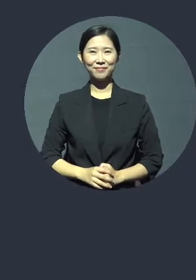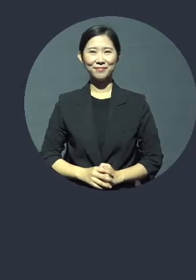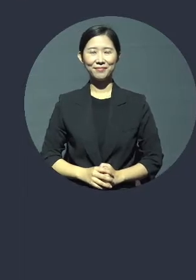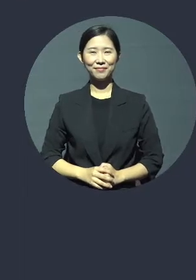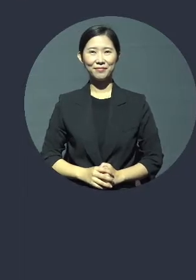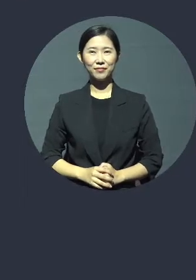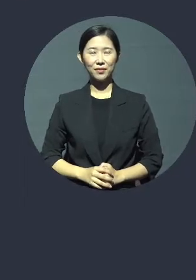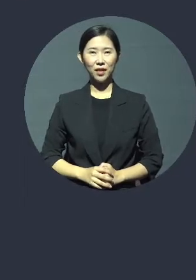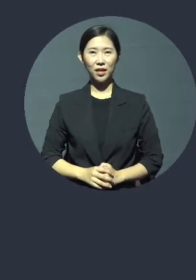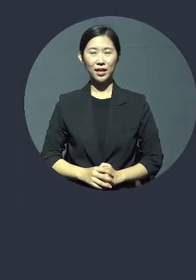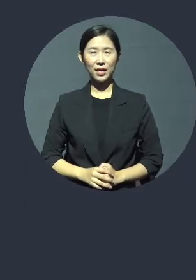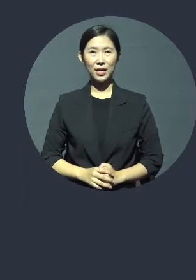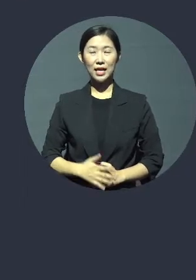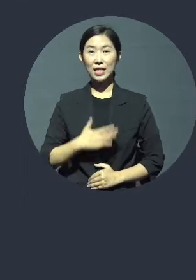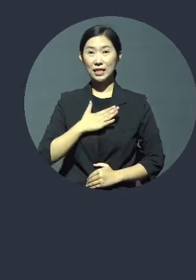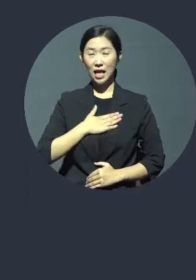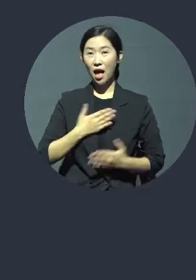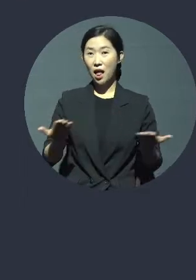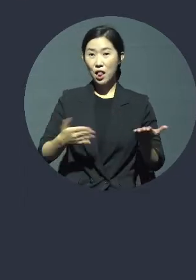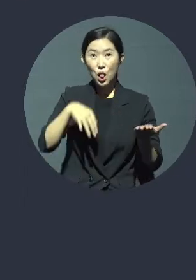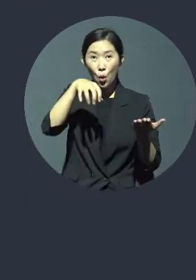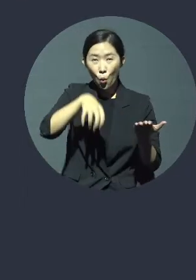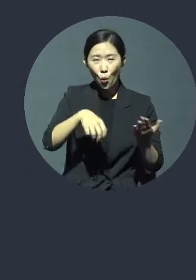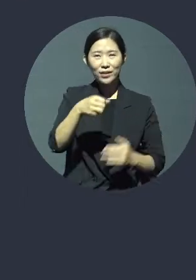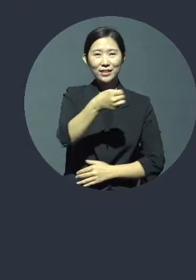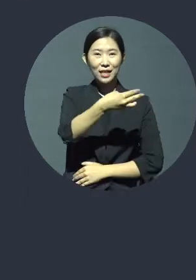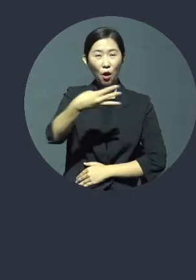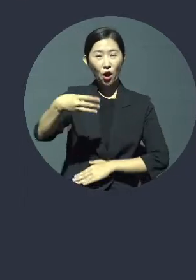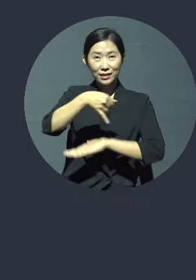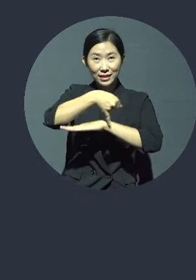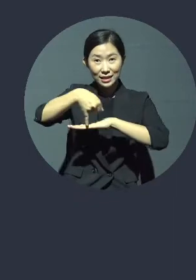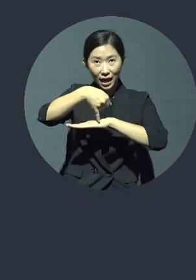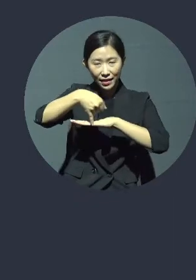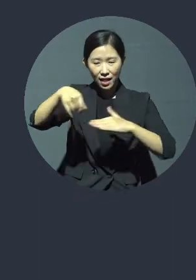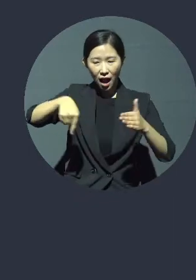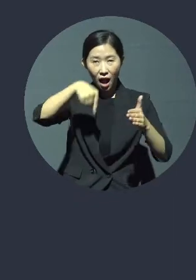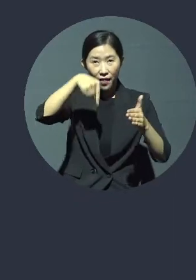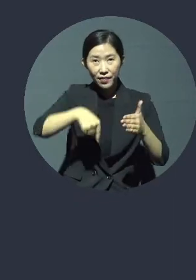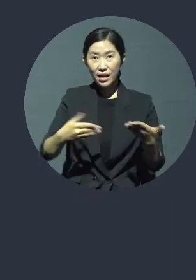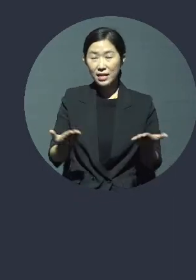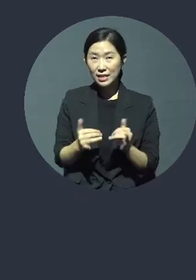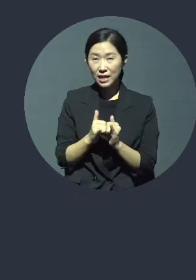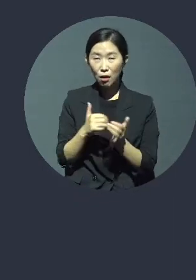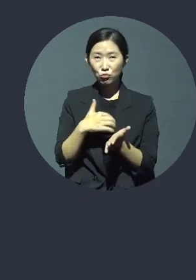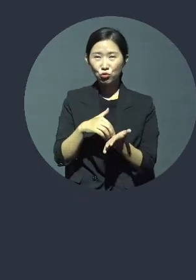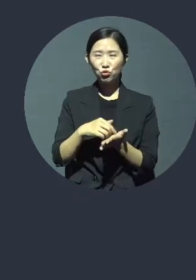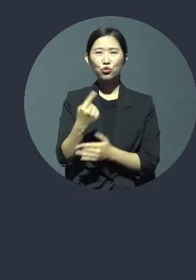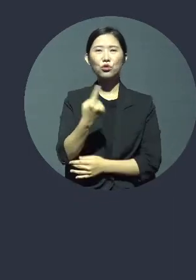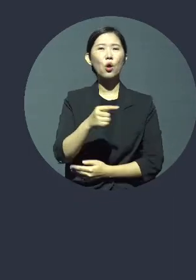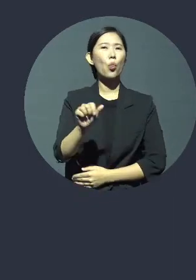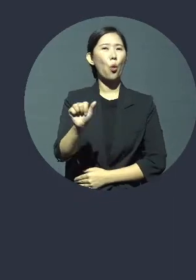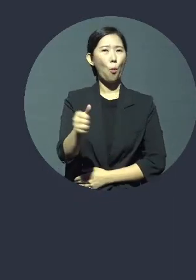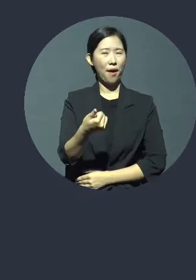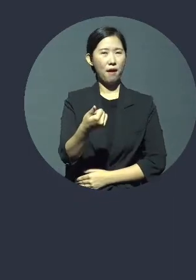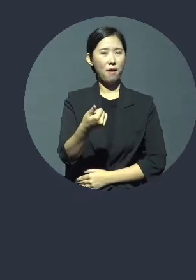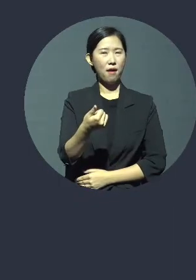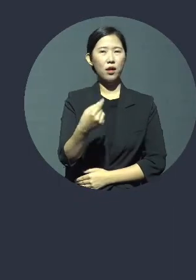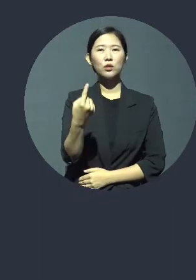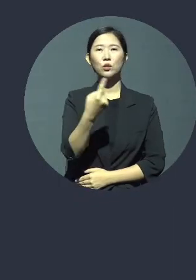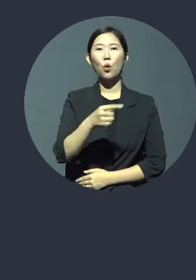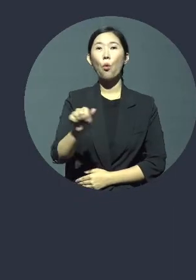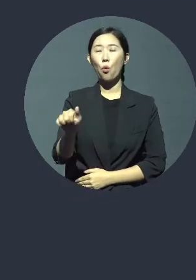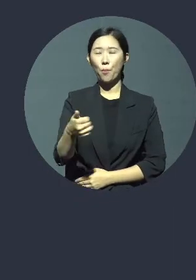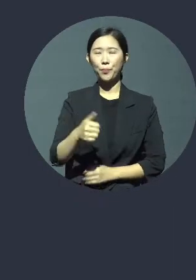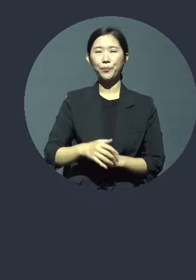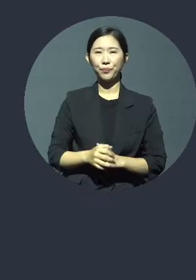제가 몸담고 있는 삼성전자 디자인은 약 1,500명의 디자이너들이 근무를 하고 있습니다. 이 디자이너분들은